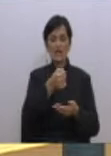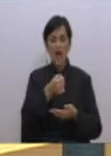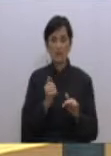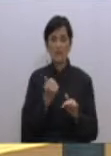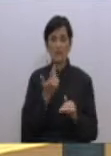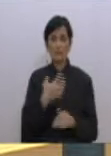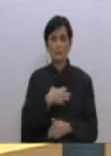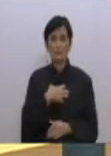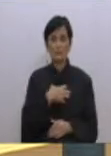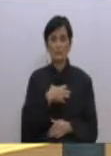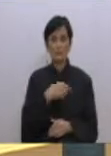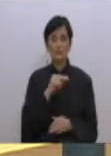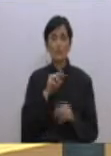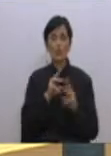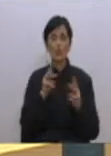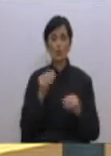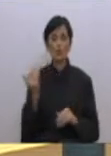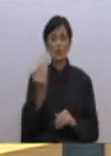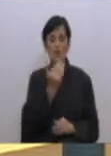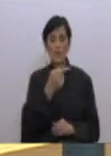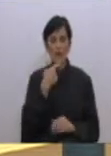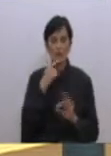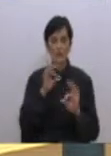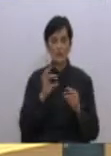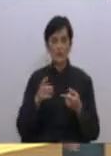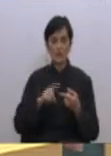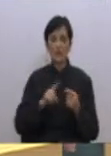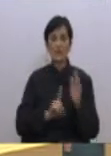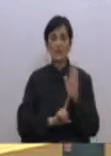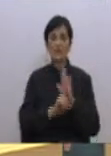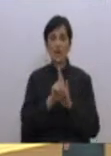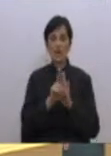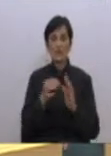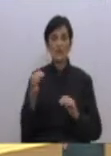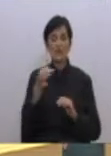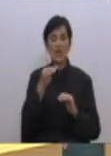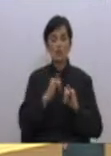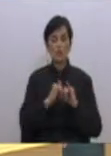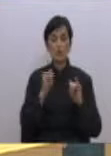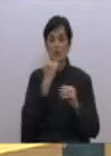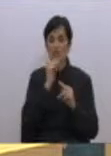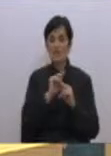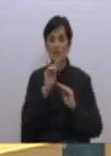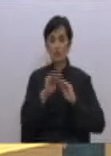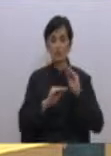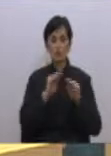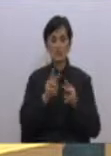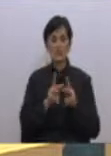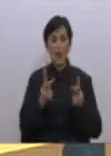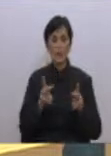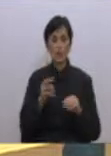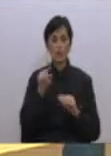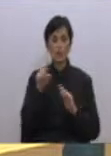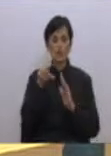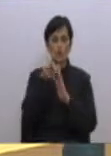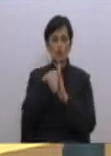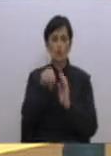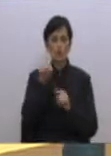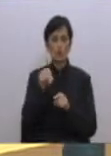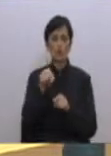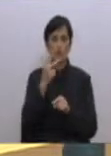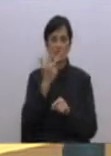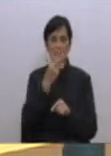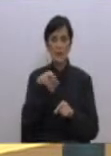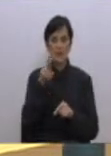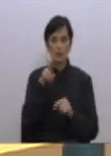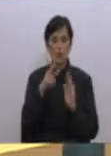corțiel, da, trebuie să mogă să ne tu ne batuit, da, uite, regiunul care mi-a interesat, da, infrastructuri s-a mai instruții, s-a dat să mohta, s-a mai